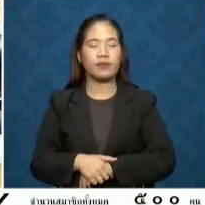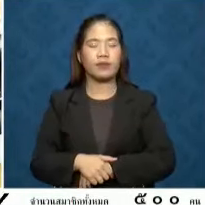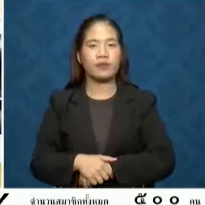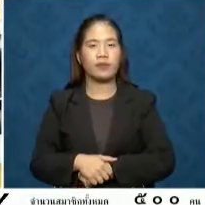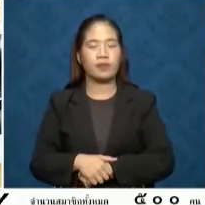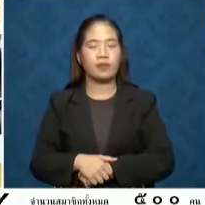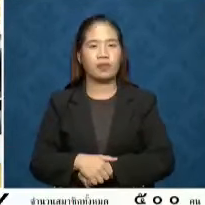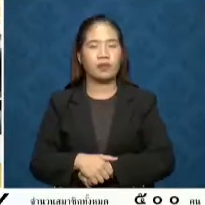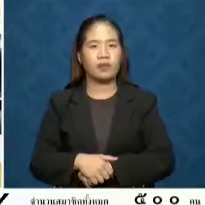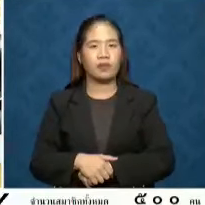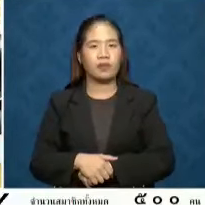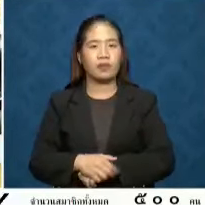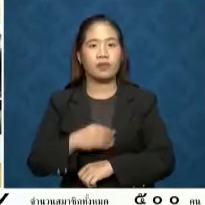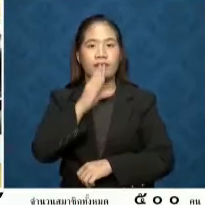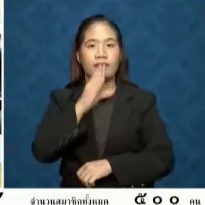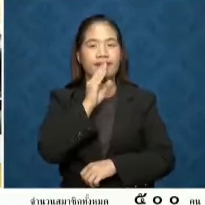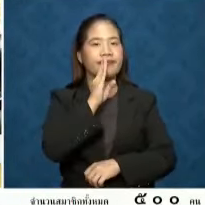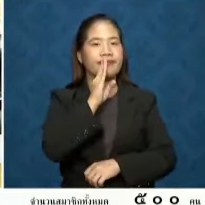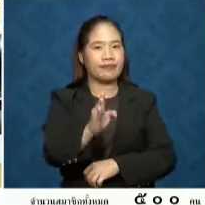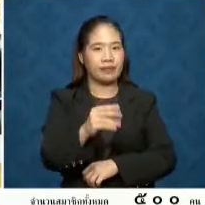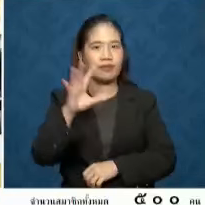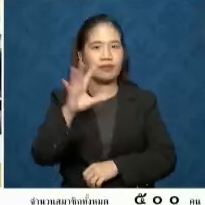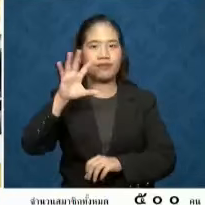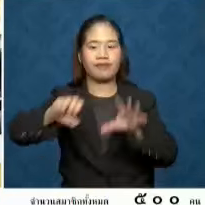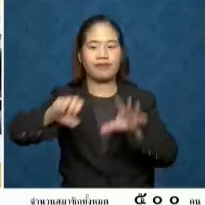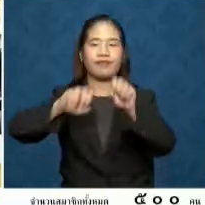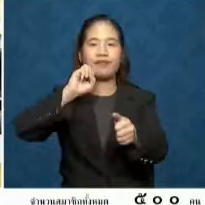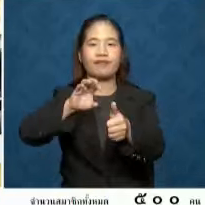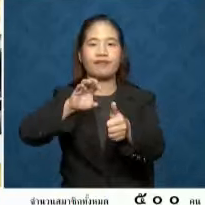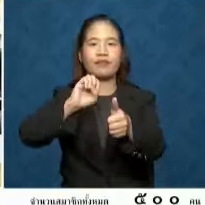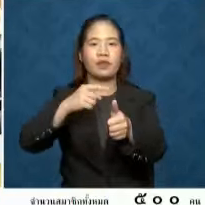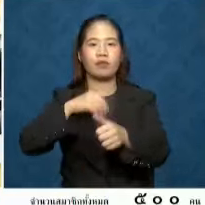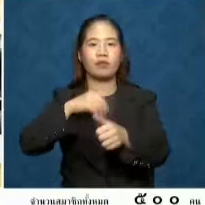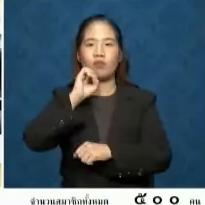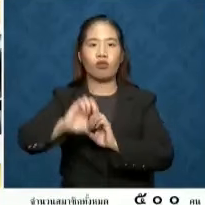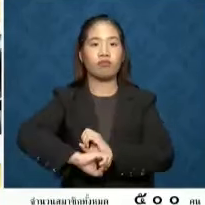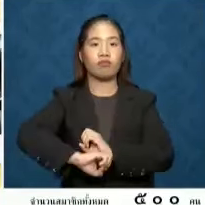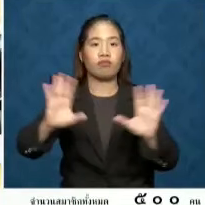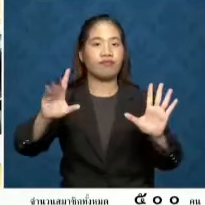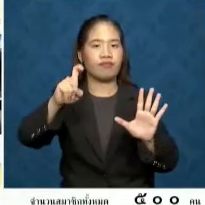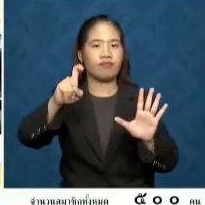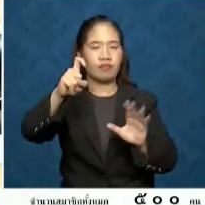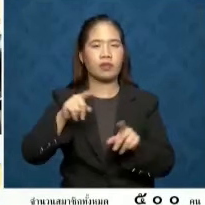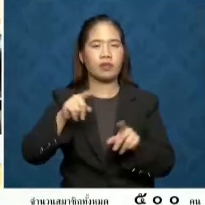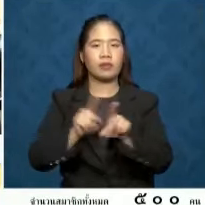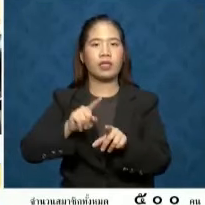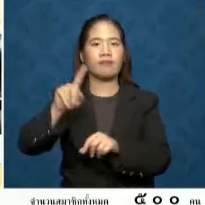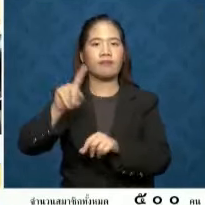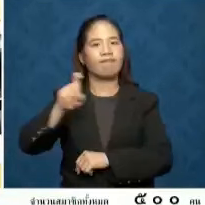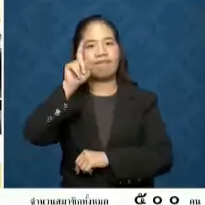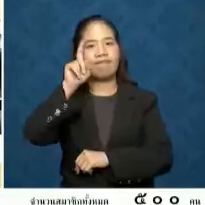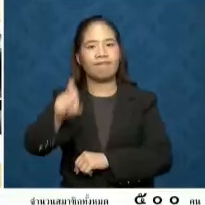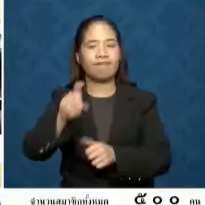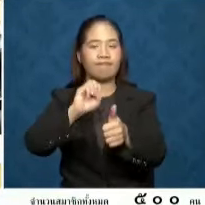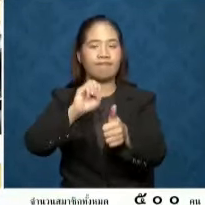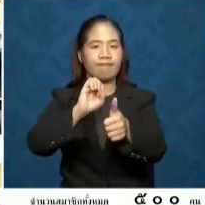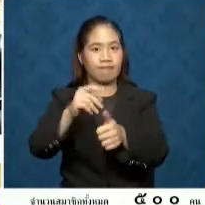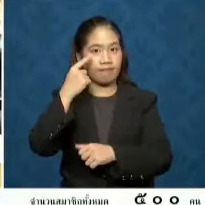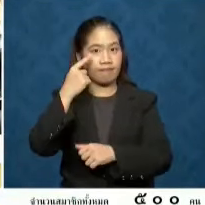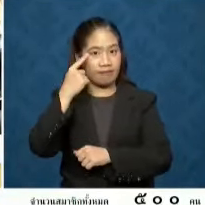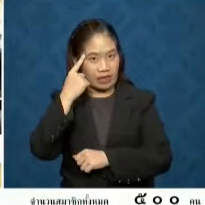แต่ตรงนี้ก็เรียนตามตรงครับเป็นได้แค่ข้อสังเกตแหละครับผมก็ไม่กล้ายืนยันเพราะไม่มีข้อมูลได้แค่ตั้งข้อสังเกตจริงๆแต่ที่รู้อย่างนึงแน่ๆเ